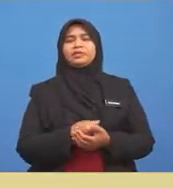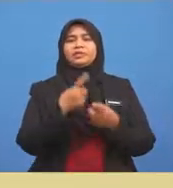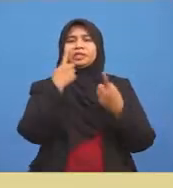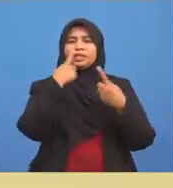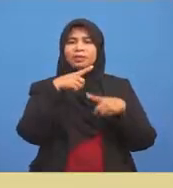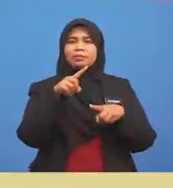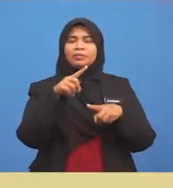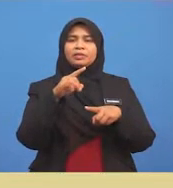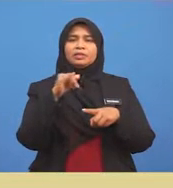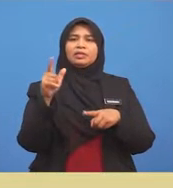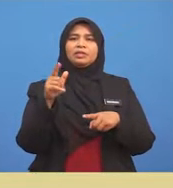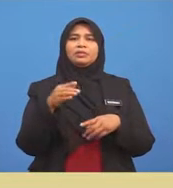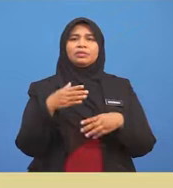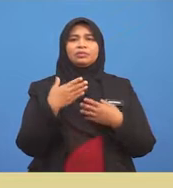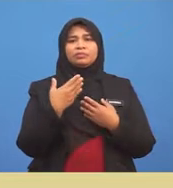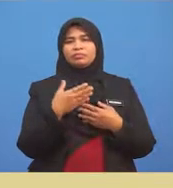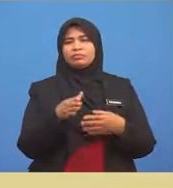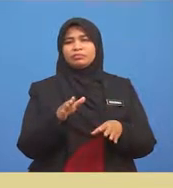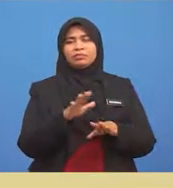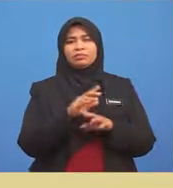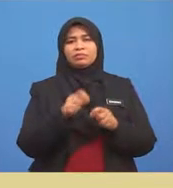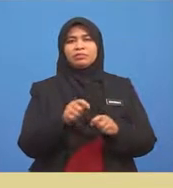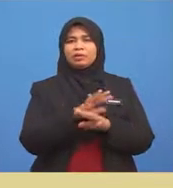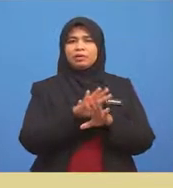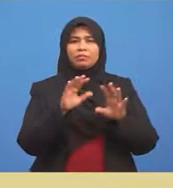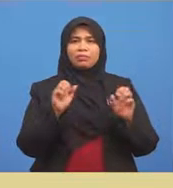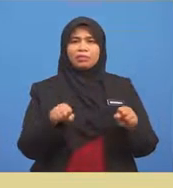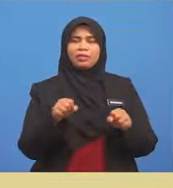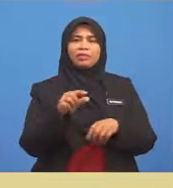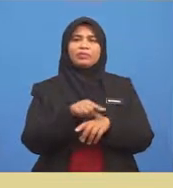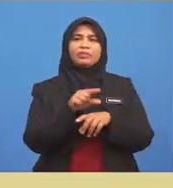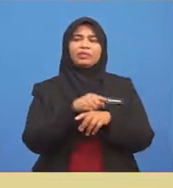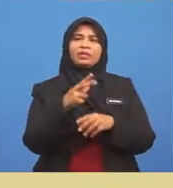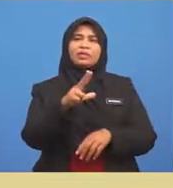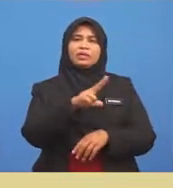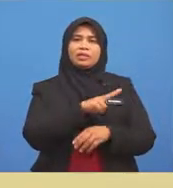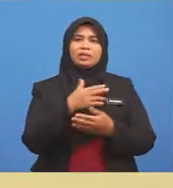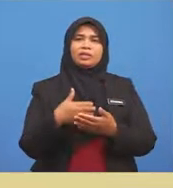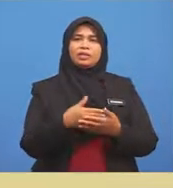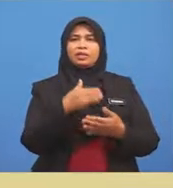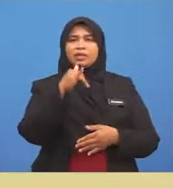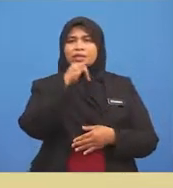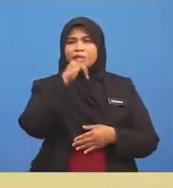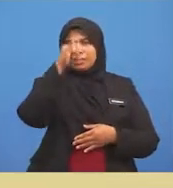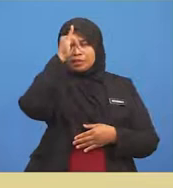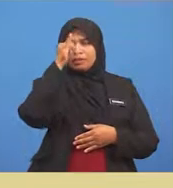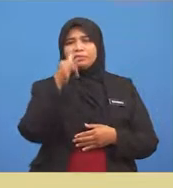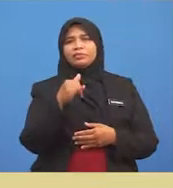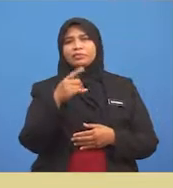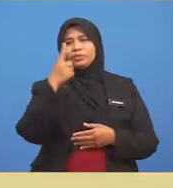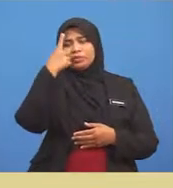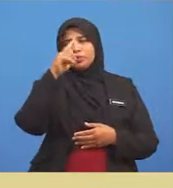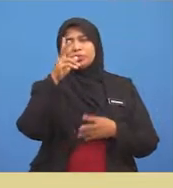Jawapannya ialah, sudah tentu Izham tidak boleh menggunakan harta anak yatim